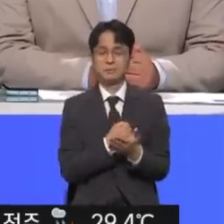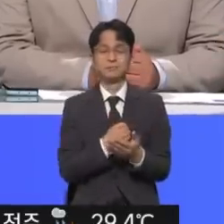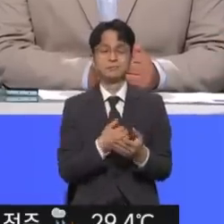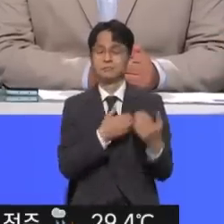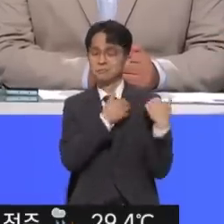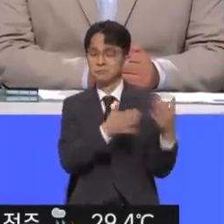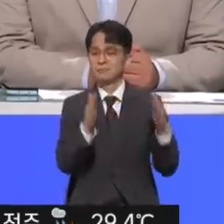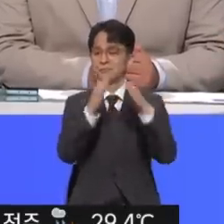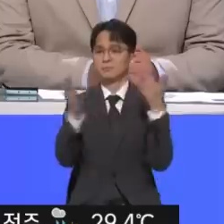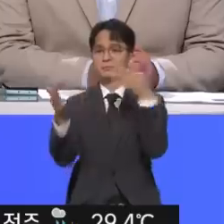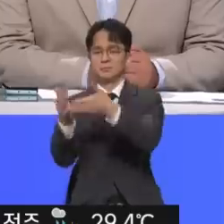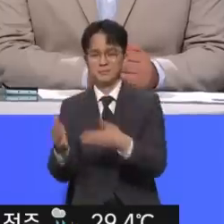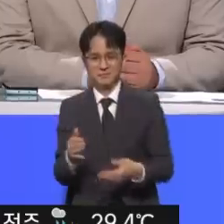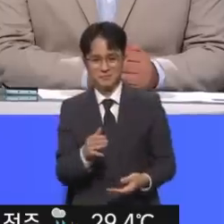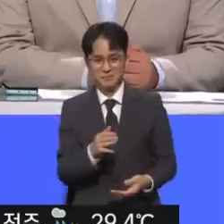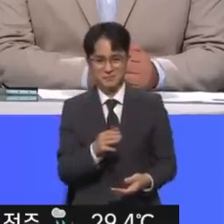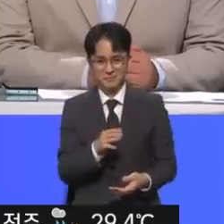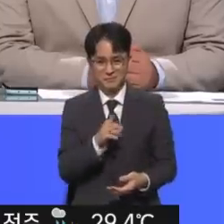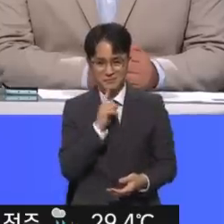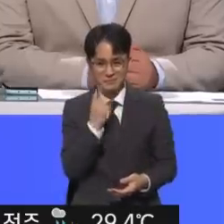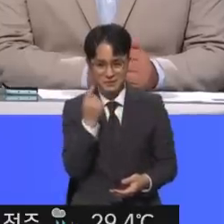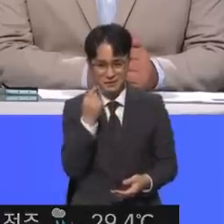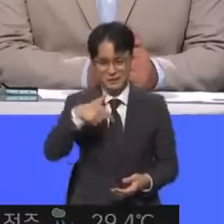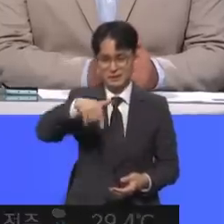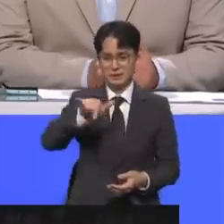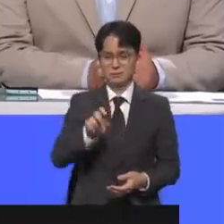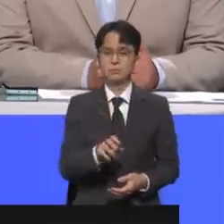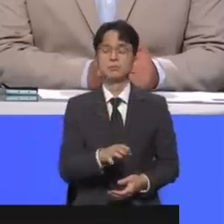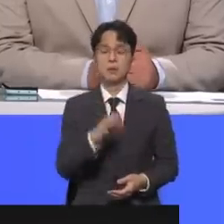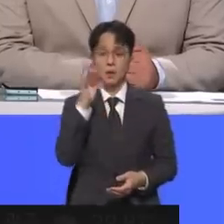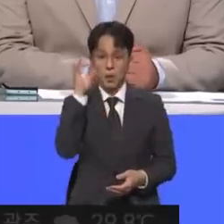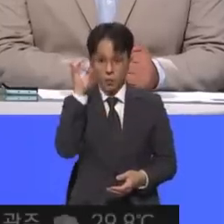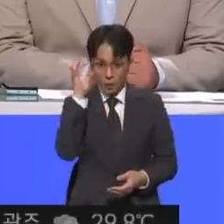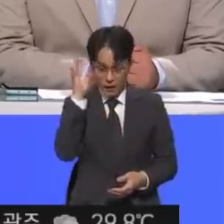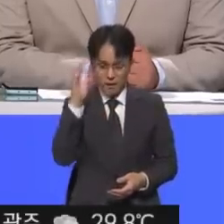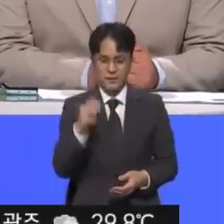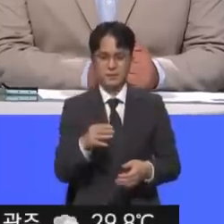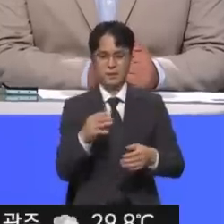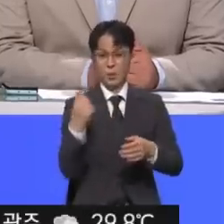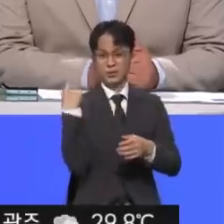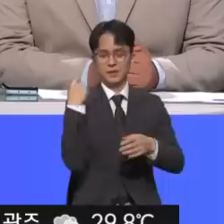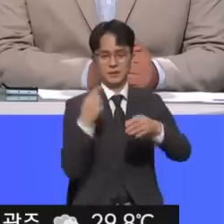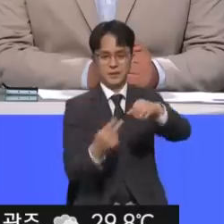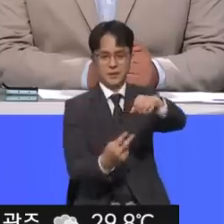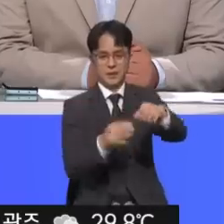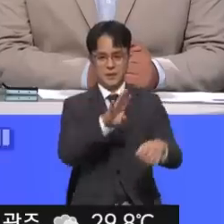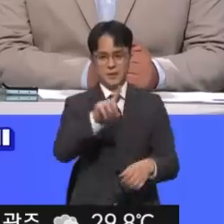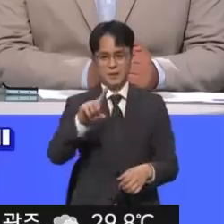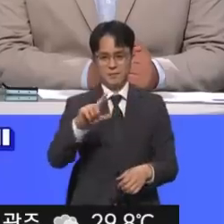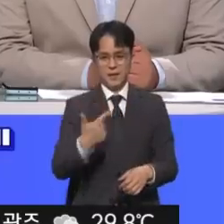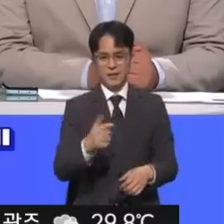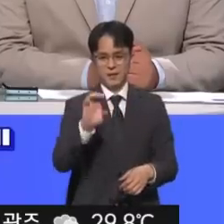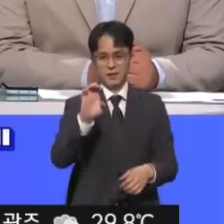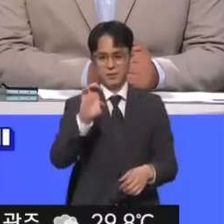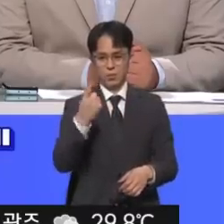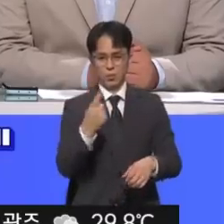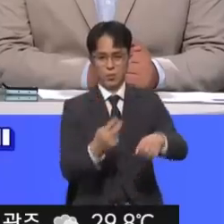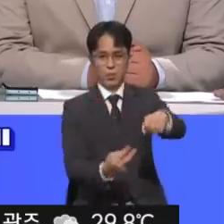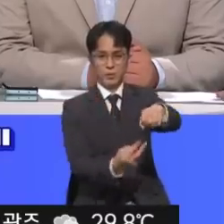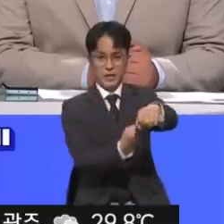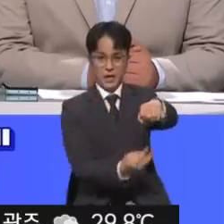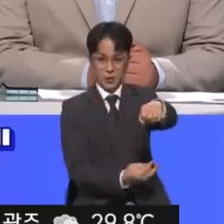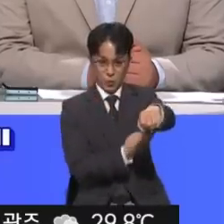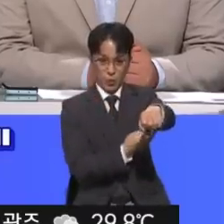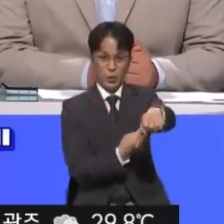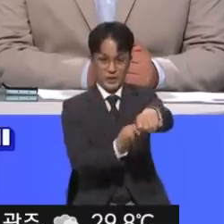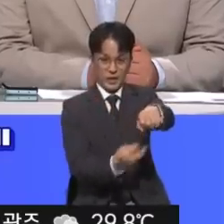동선 알 수 없지만 또 가 맡은 가지를 경험에 비춰보면 반포대교 를 넣으면 요 반복 고깔을 넘어서 서초동 쪽으로 넘어가는 길에 그